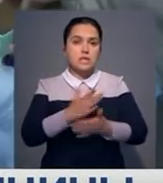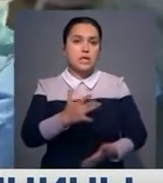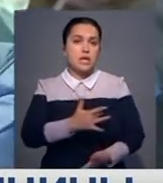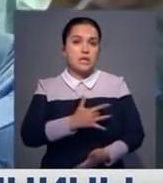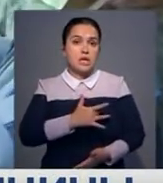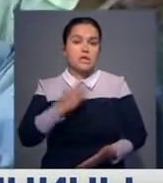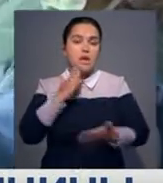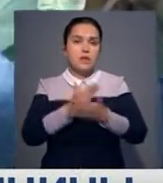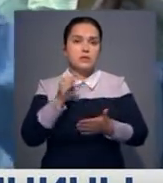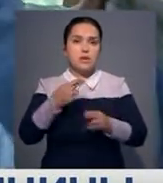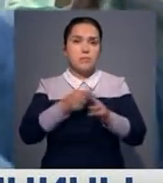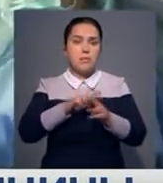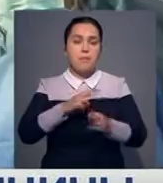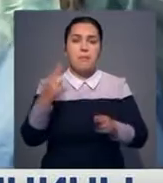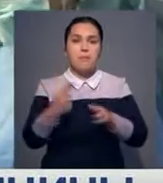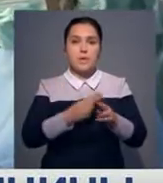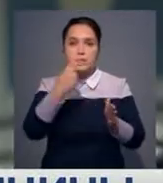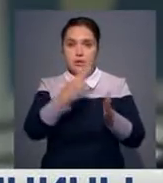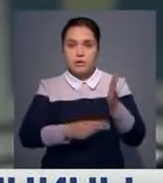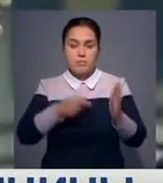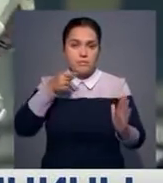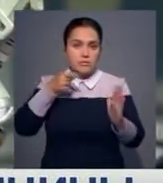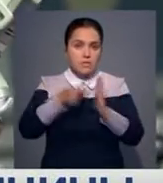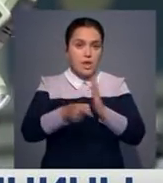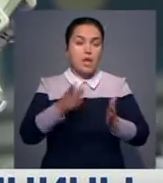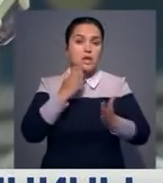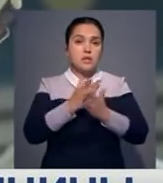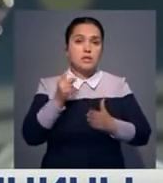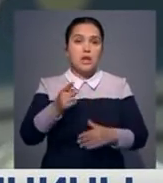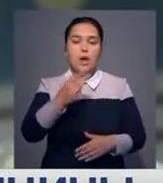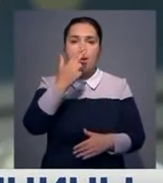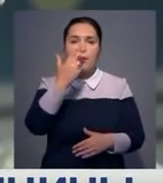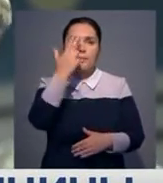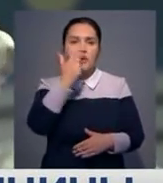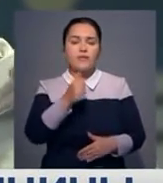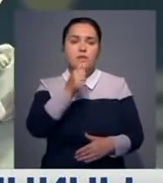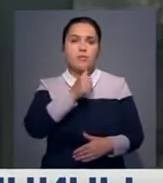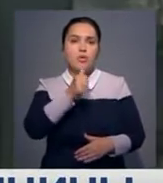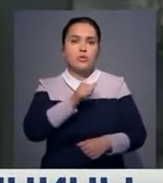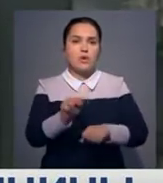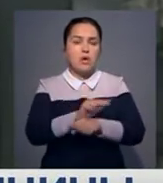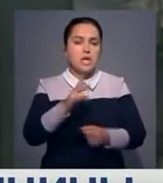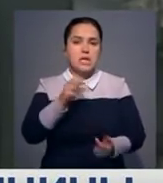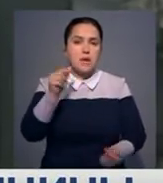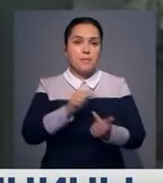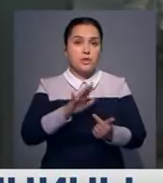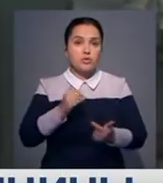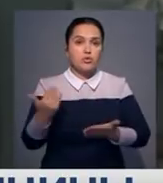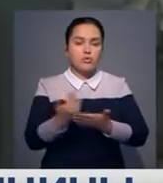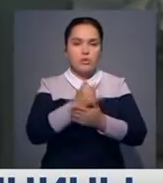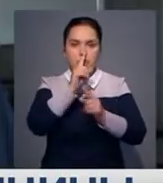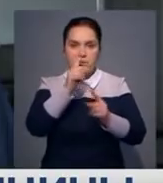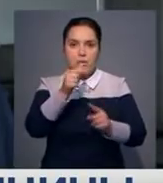перегородки малоинвазивным методом с минимальным разрезом. При этом уже привычные способы эндоваскулярной хирургии здесь не подошли. Есть два